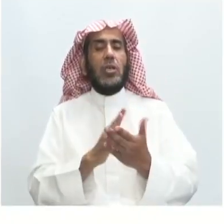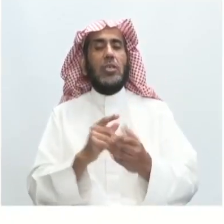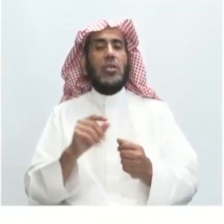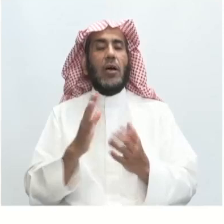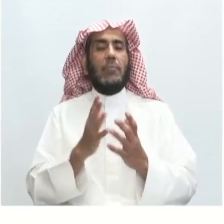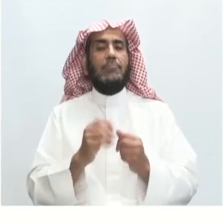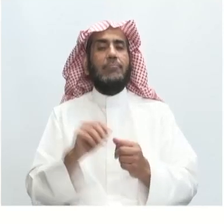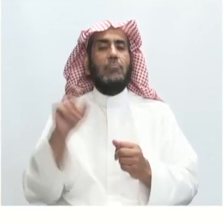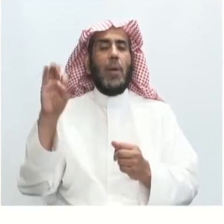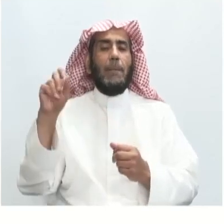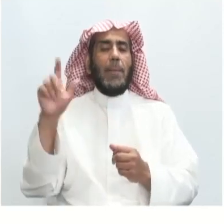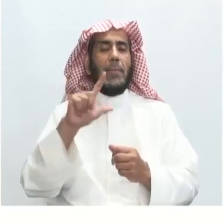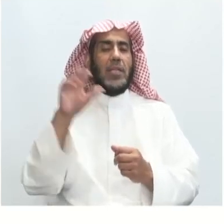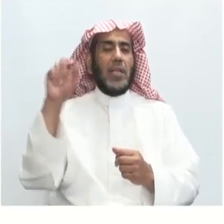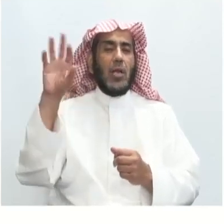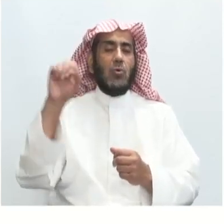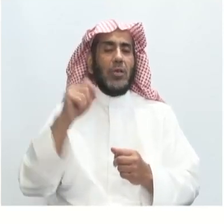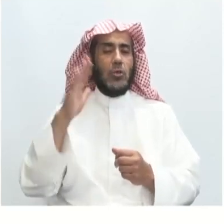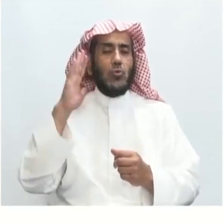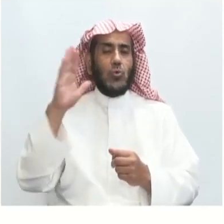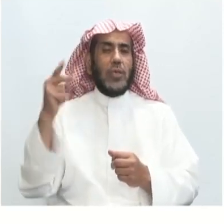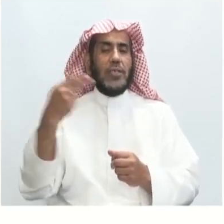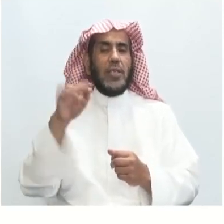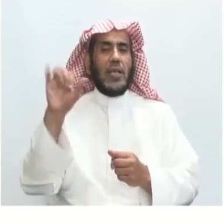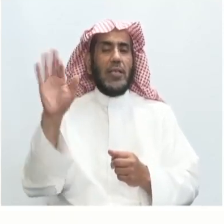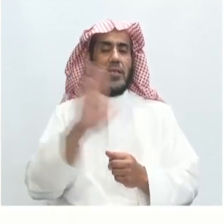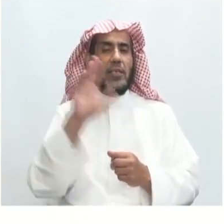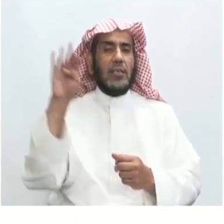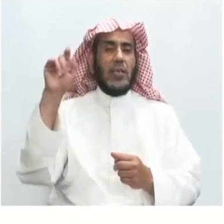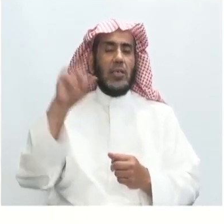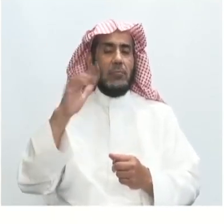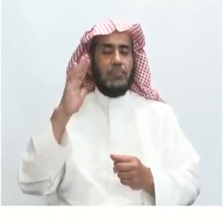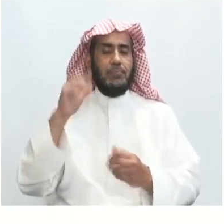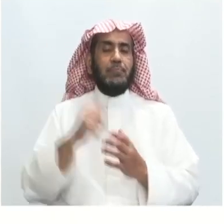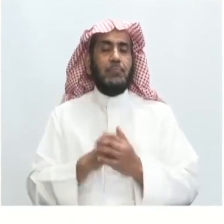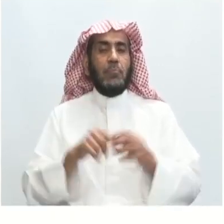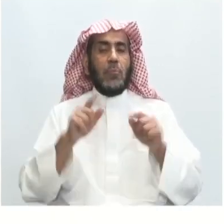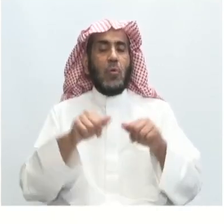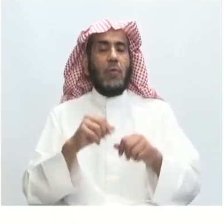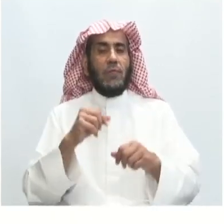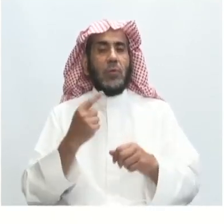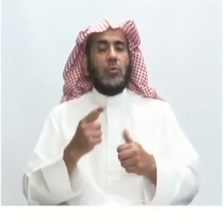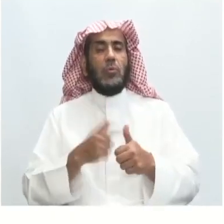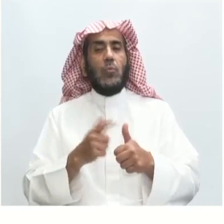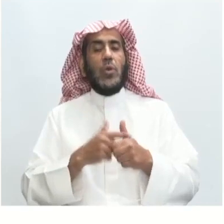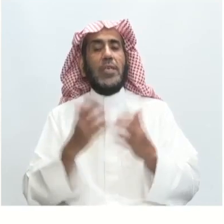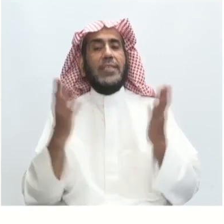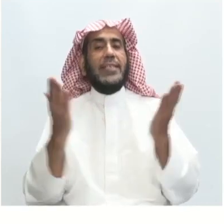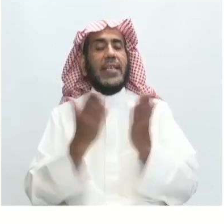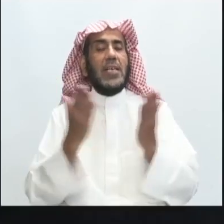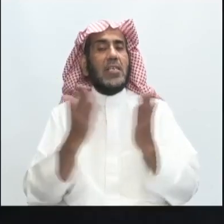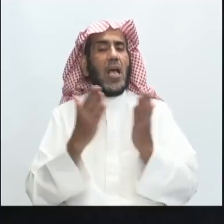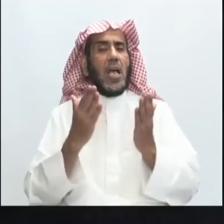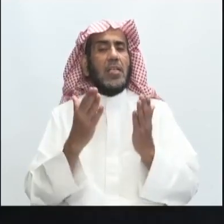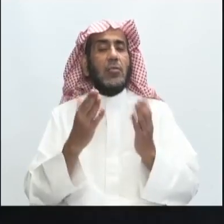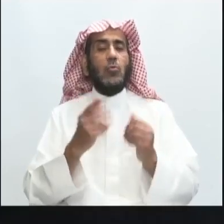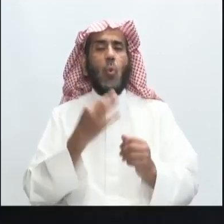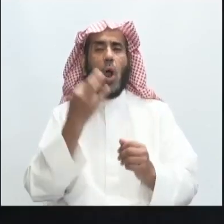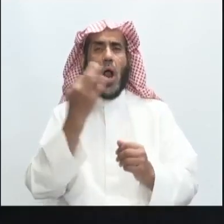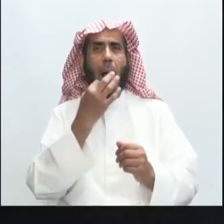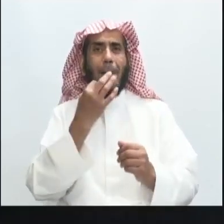لغه الاشاره الاستاذ محمد القبيشي نحن في الوحده الاولى دراسات بلاغيه دراسات